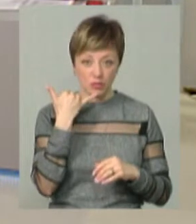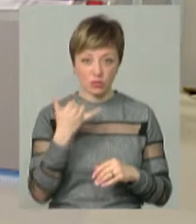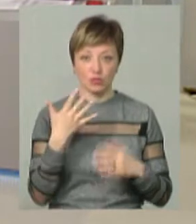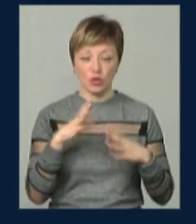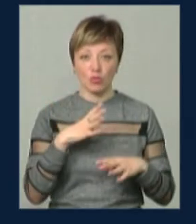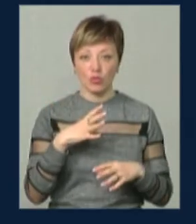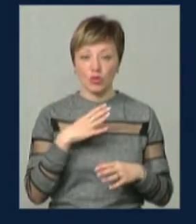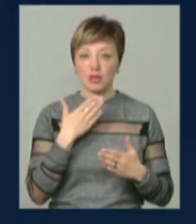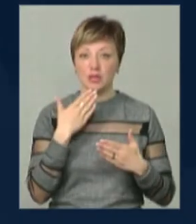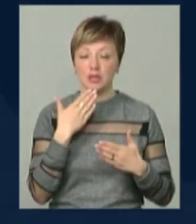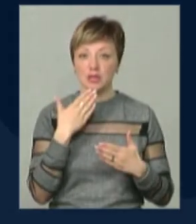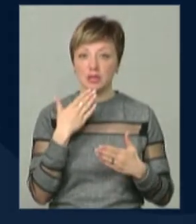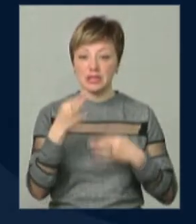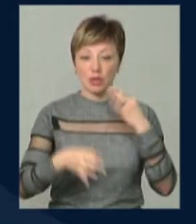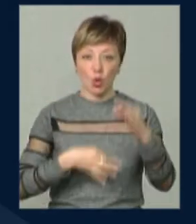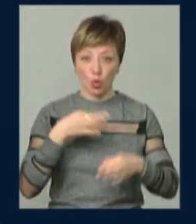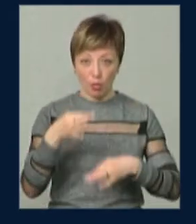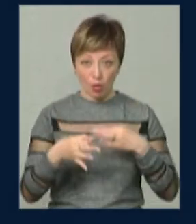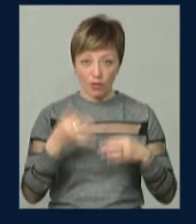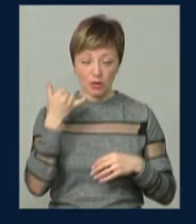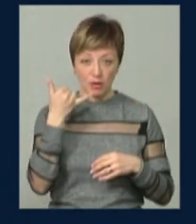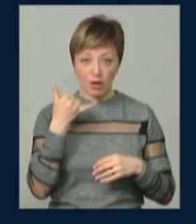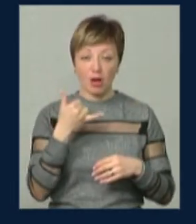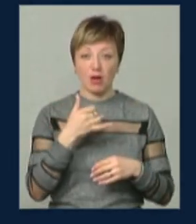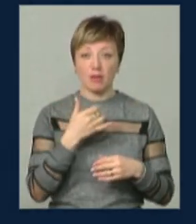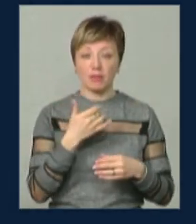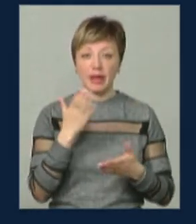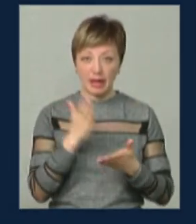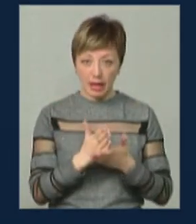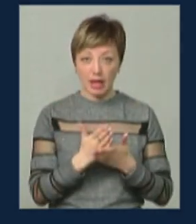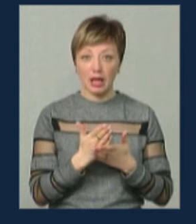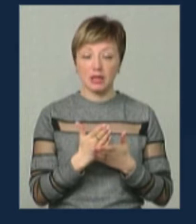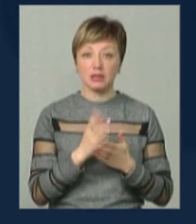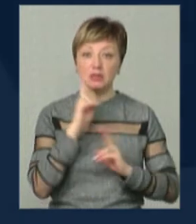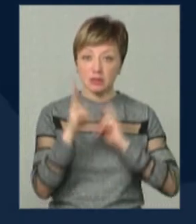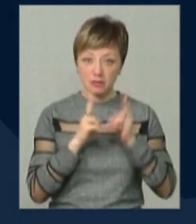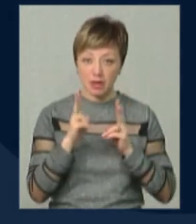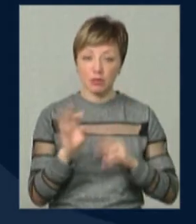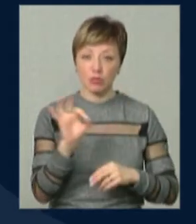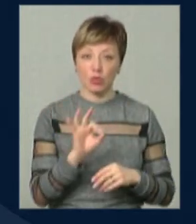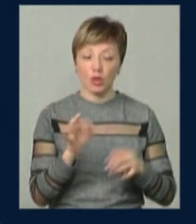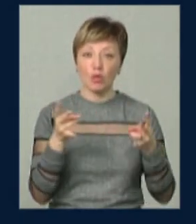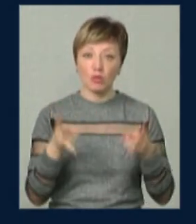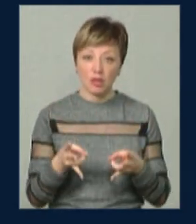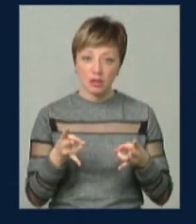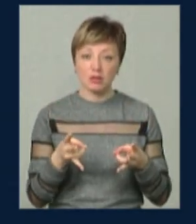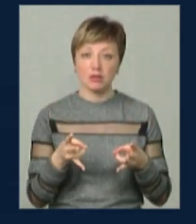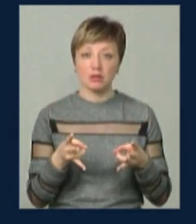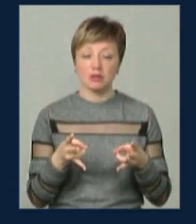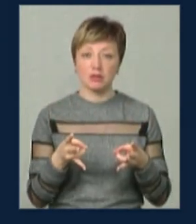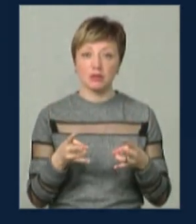вже озвучувала, де, яка працює цілодобово, надходять звернення щодо необхідності